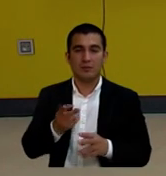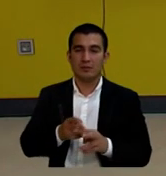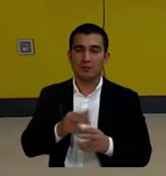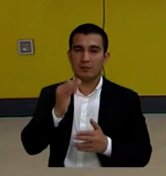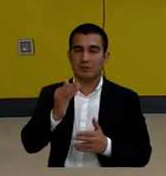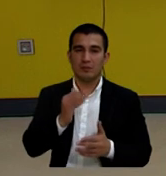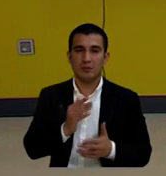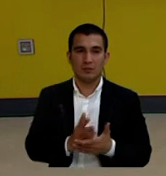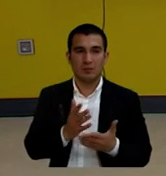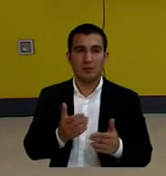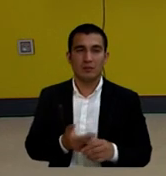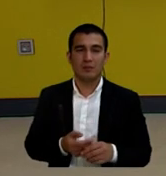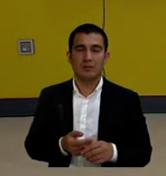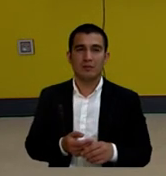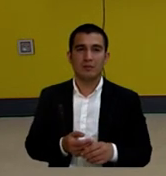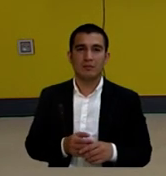orqali biz